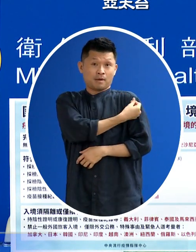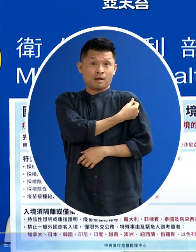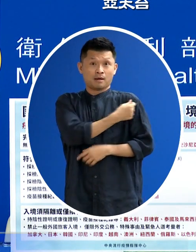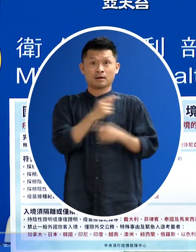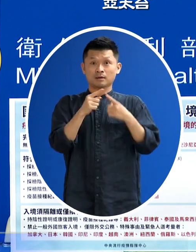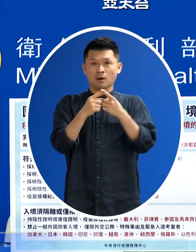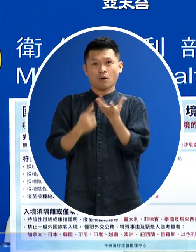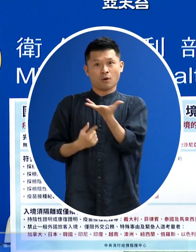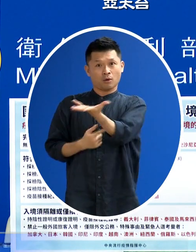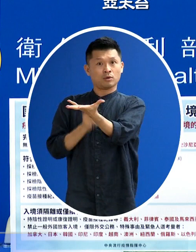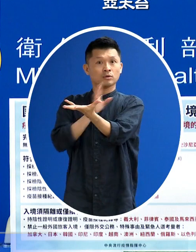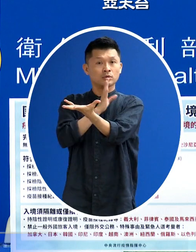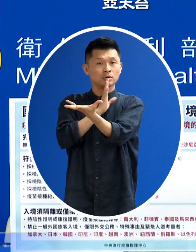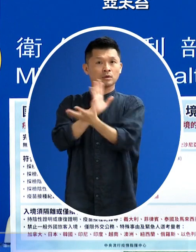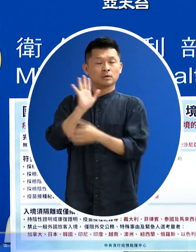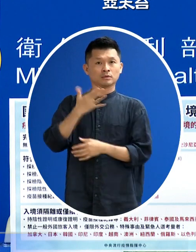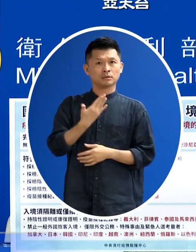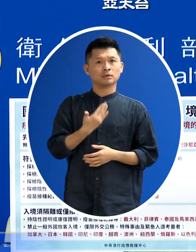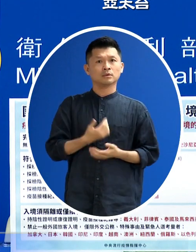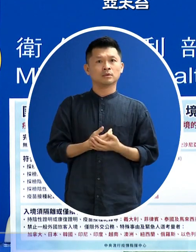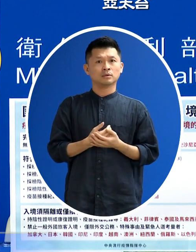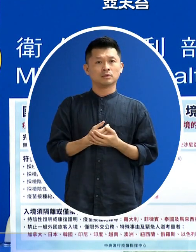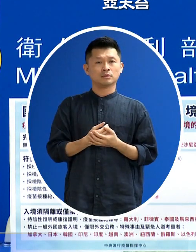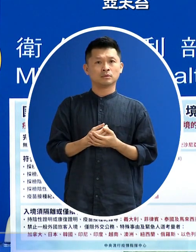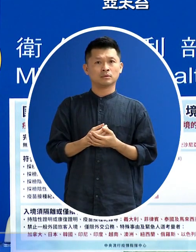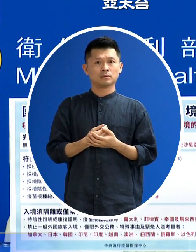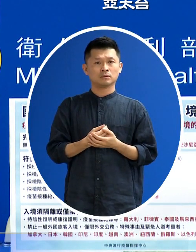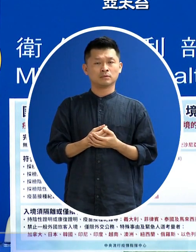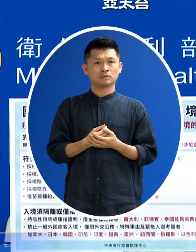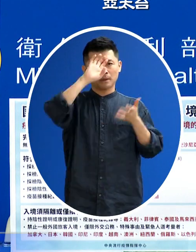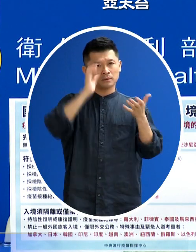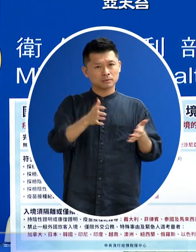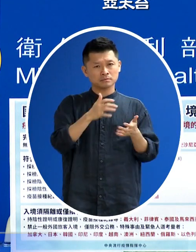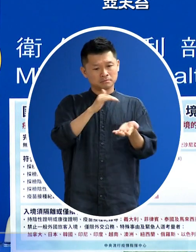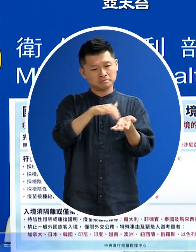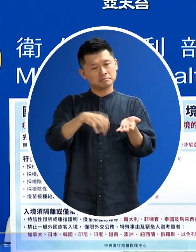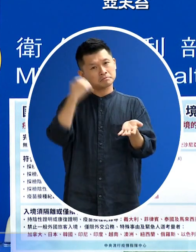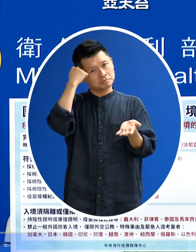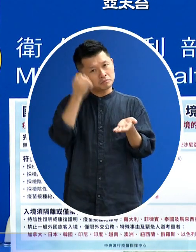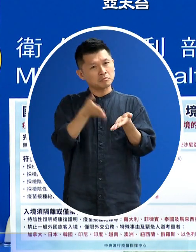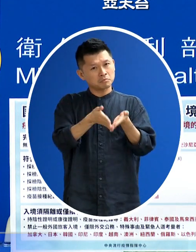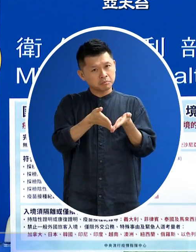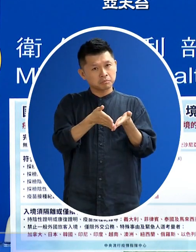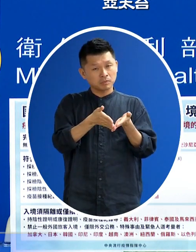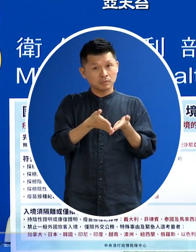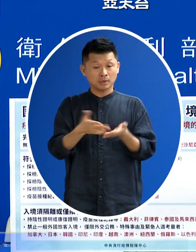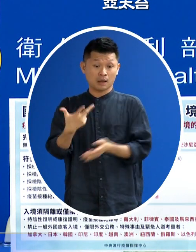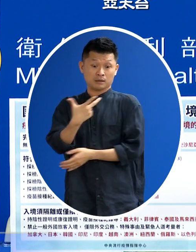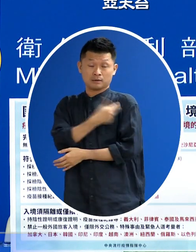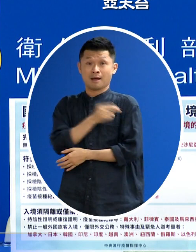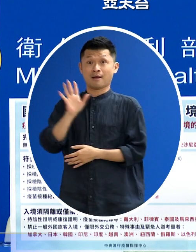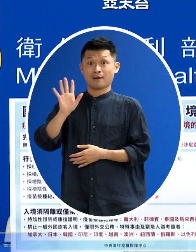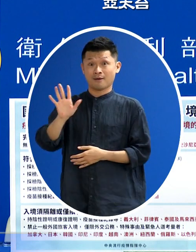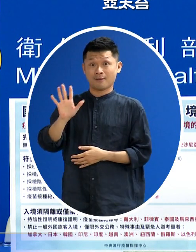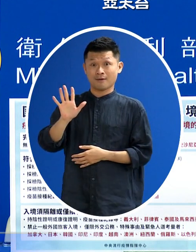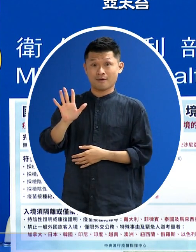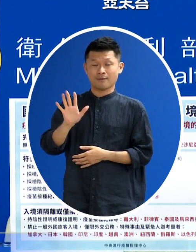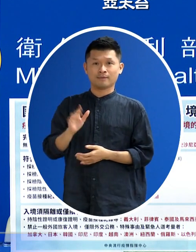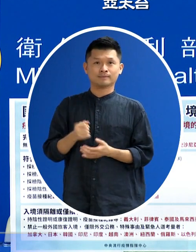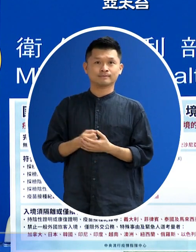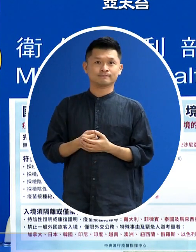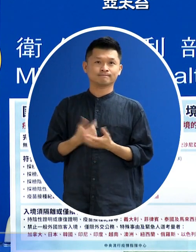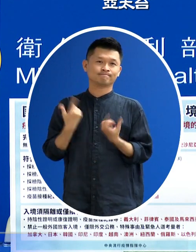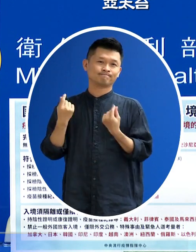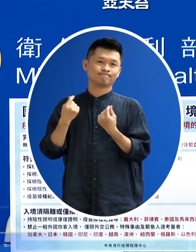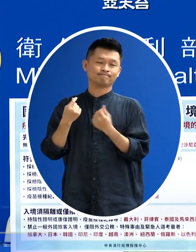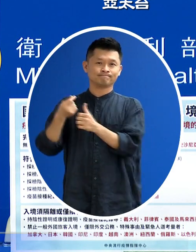高的，那可是还是有这么大规模的传播。那有打疫苗的人当然也还是会担心他